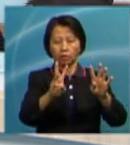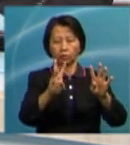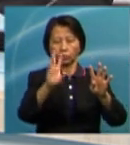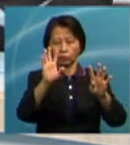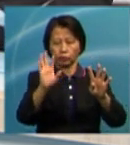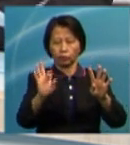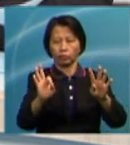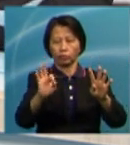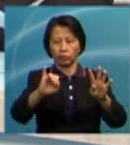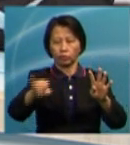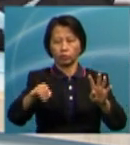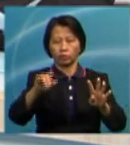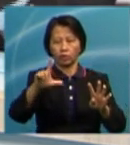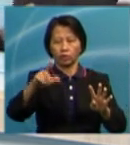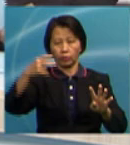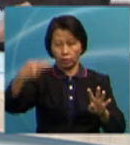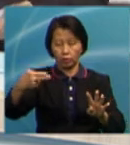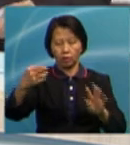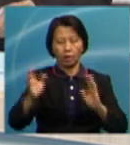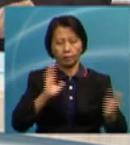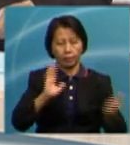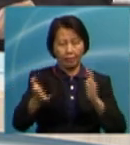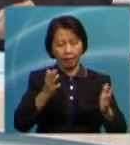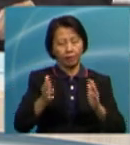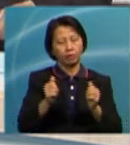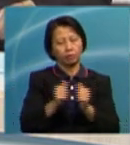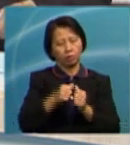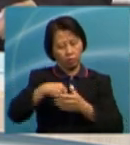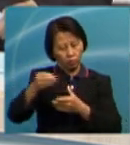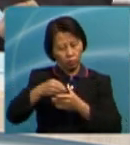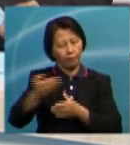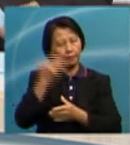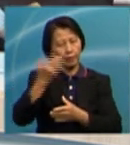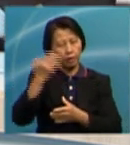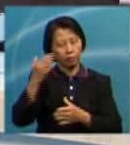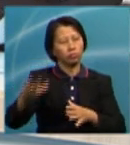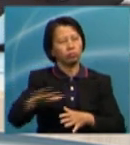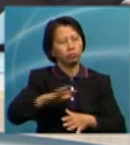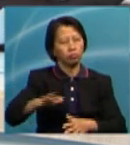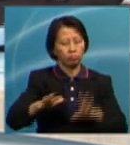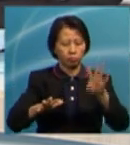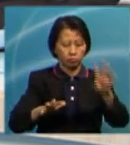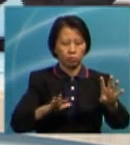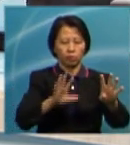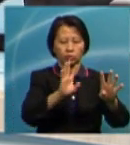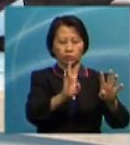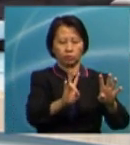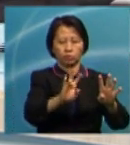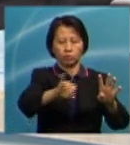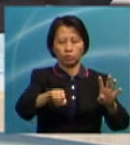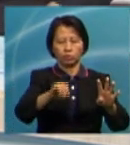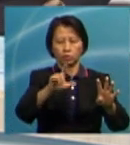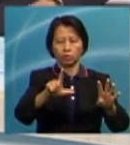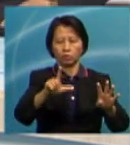4369 jlh berbanding dengan pengeluaran biasa dalam lingkungan 4700